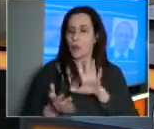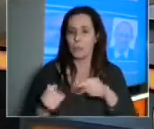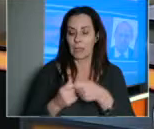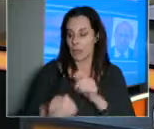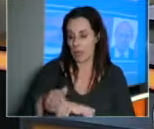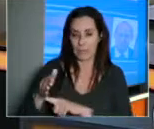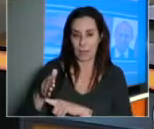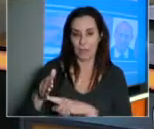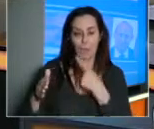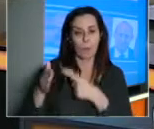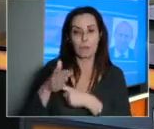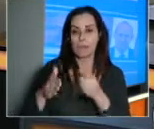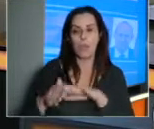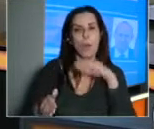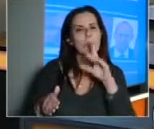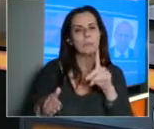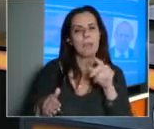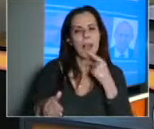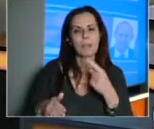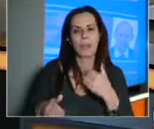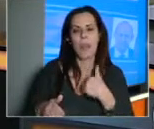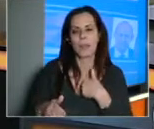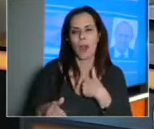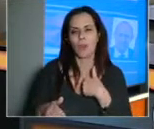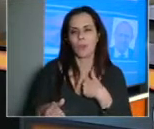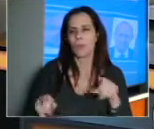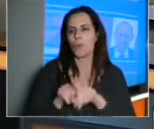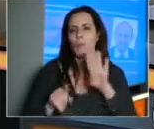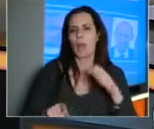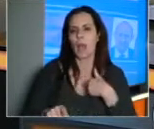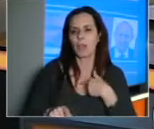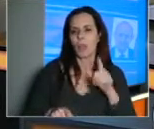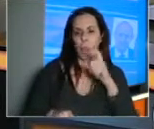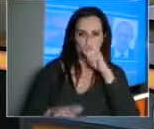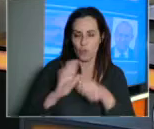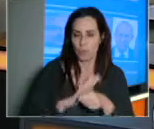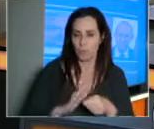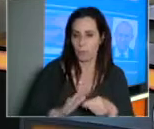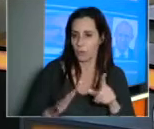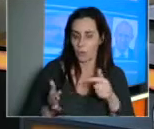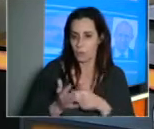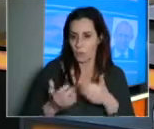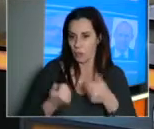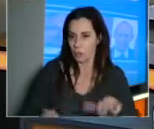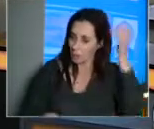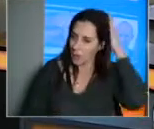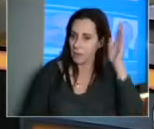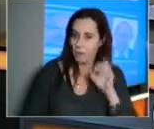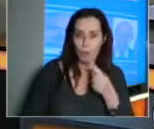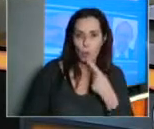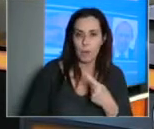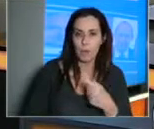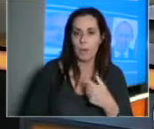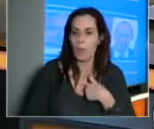לגבי הימין. הם אומרים פה שזה לא מספיק להגיד, אנחנו כמו ביבי רק שאנחנו לא מושחתים, זאת אותה סיבה שנכשל נפתלי בנט. אם אתה